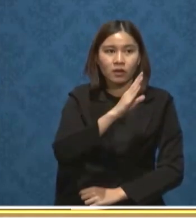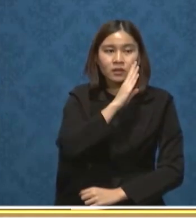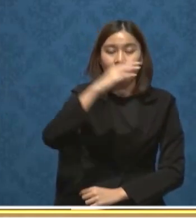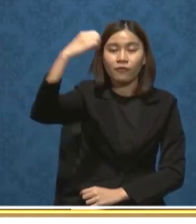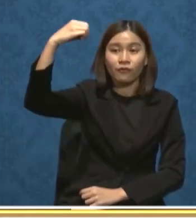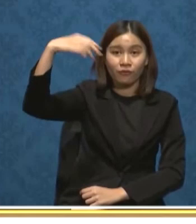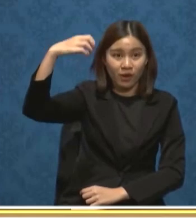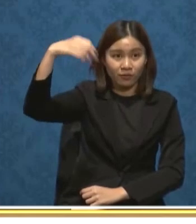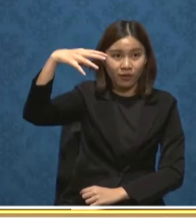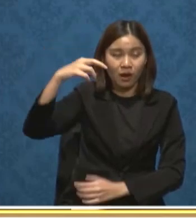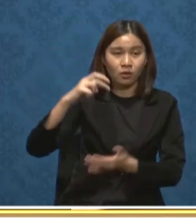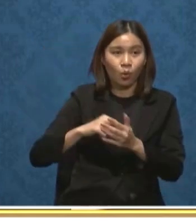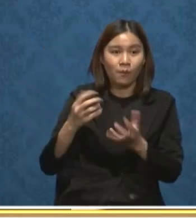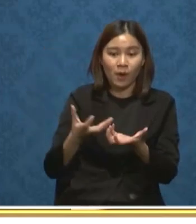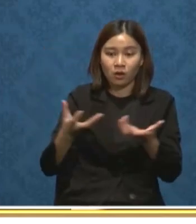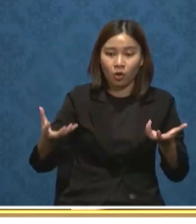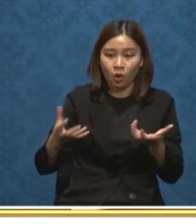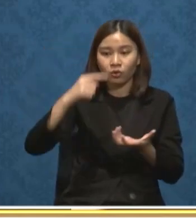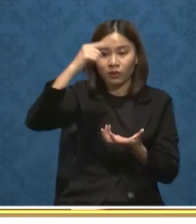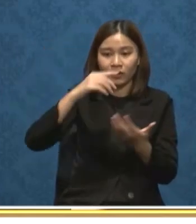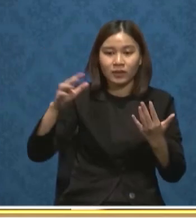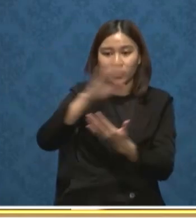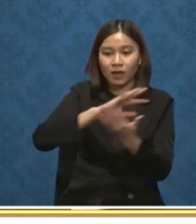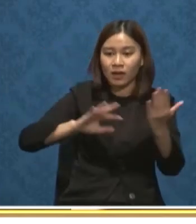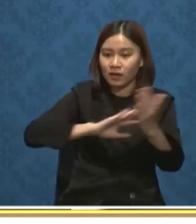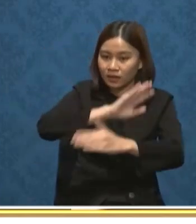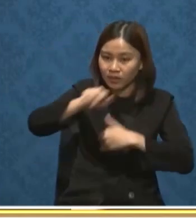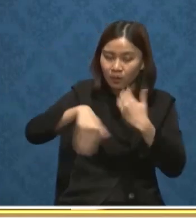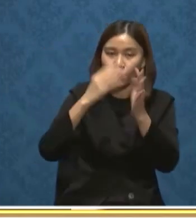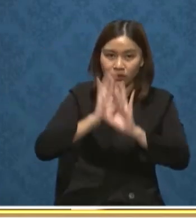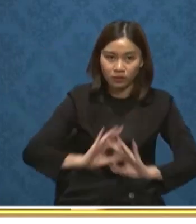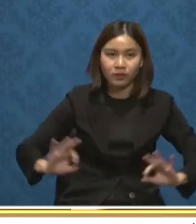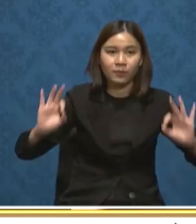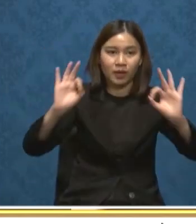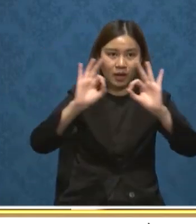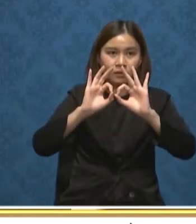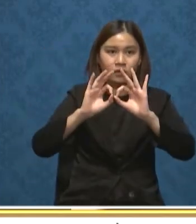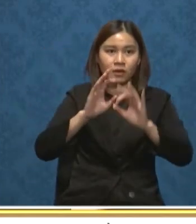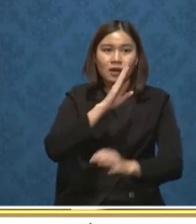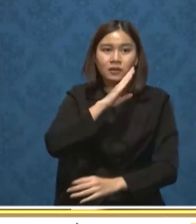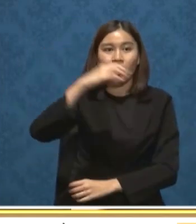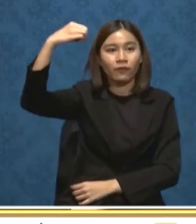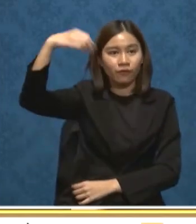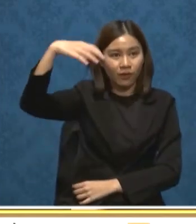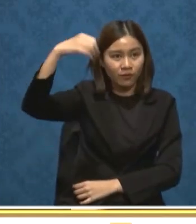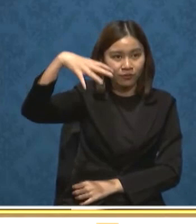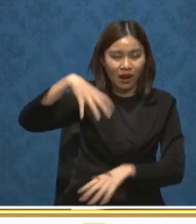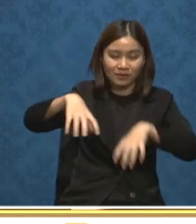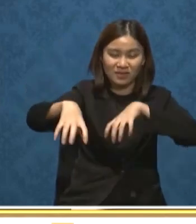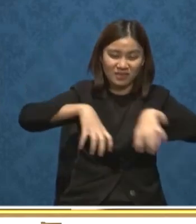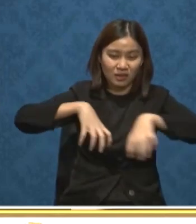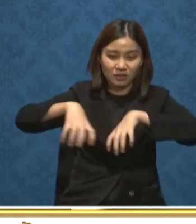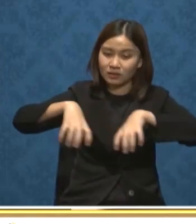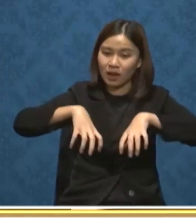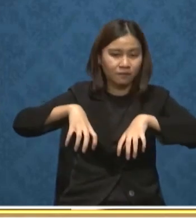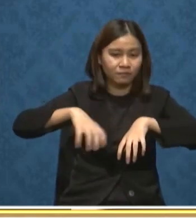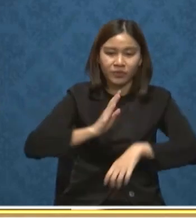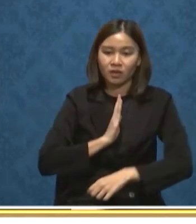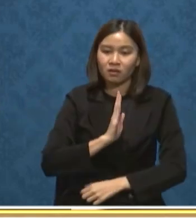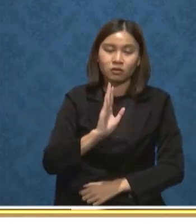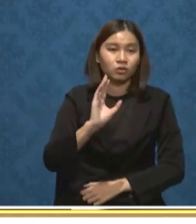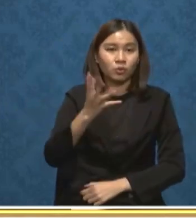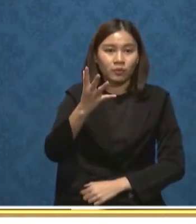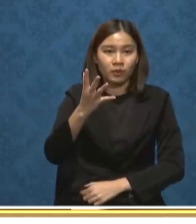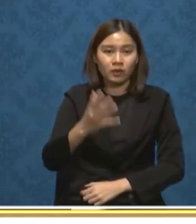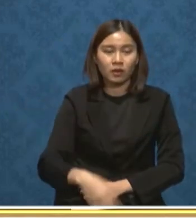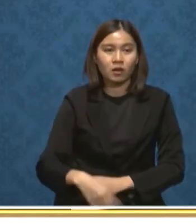ไฟฟ้าเป็นสมบัิของคนทั้งชาติที่คนทั้งชาิจำเป็นและถ้าไฟฟ้าถูกบริหารจดการอย่างไม่เป็ธรรม